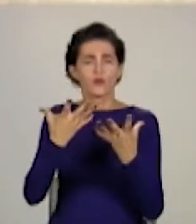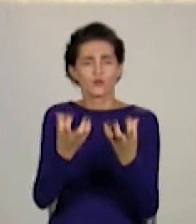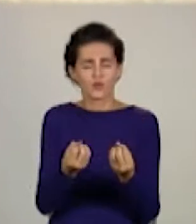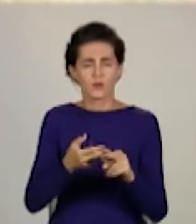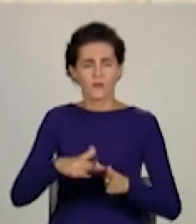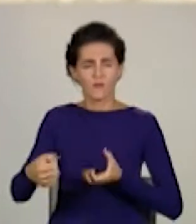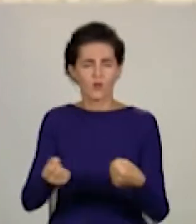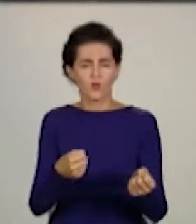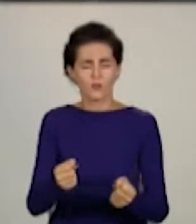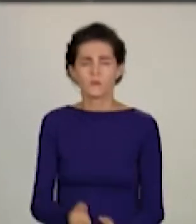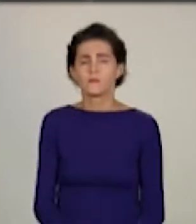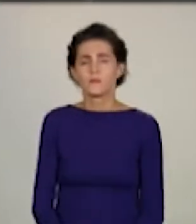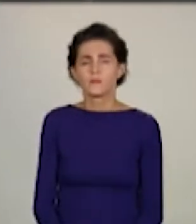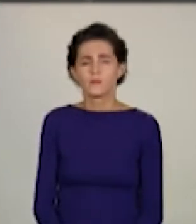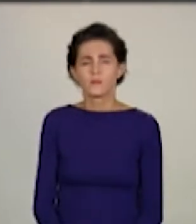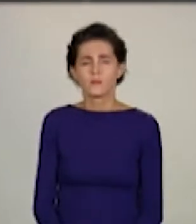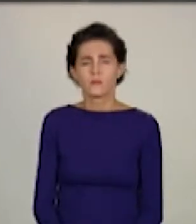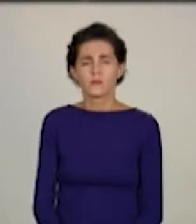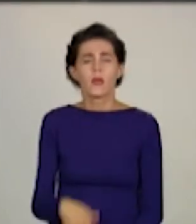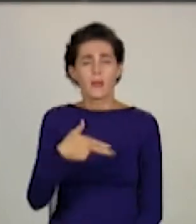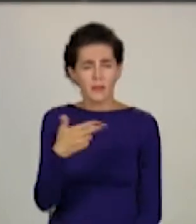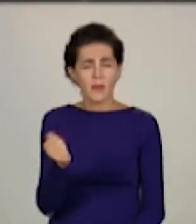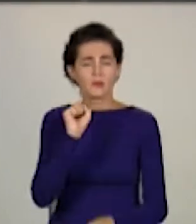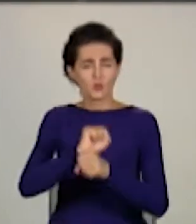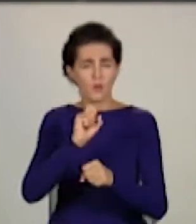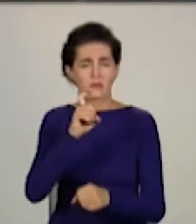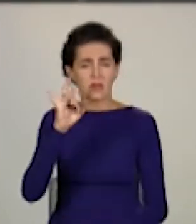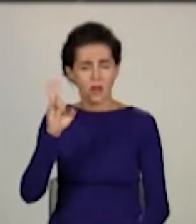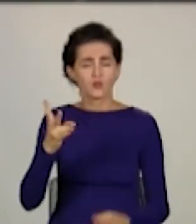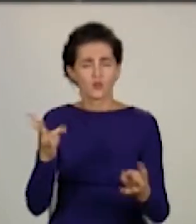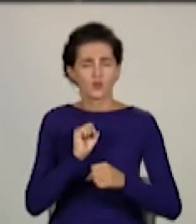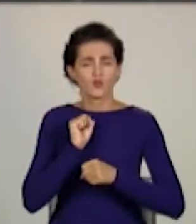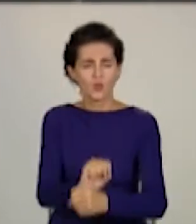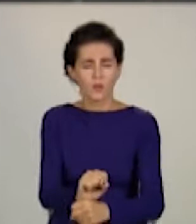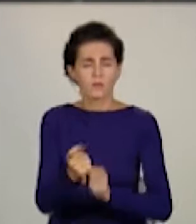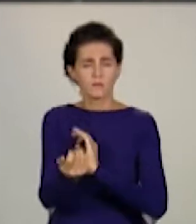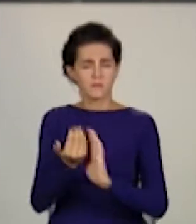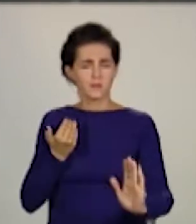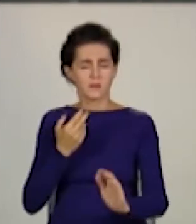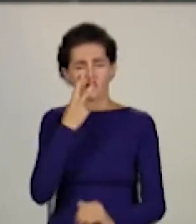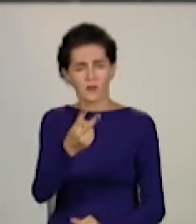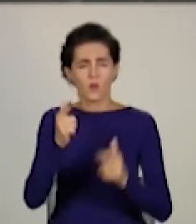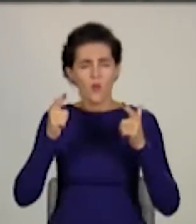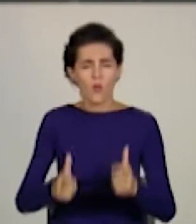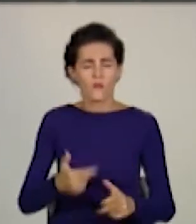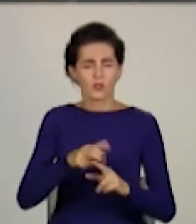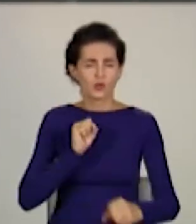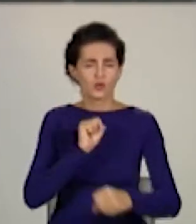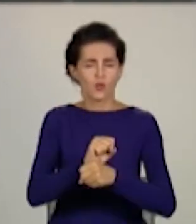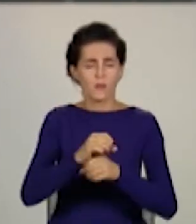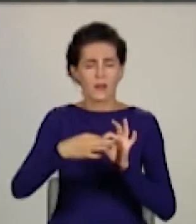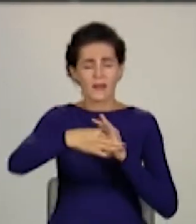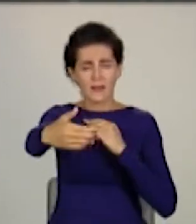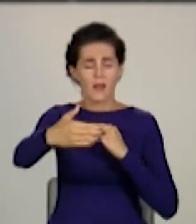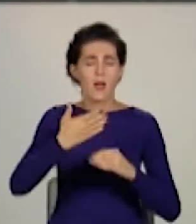повинні були зупинитися перед… Я зупинився перед знаком там. А ви повинні були зупинитися перед дорожньою розміткою стоп-лінії, а в разі зупинитися